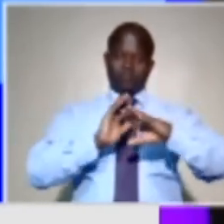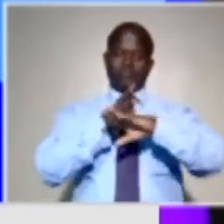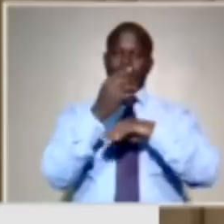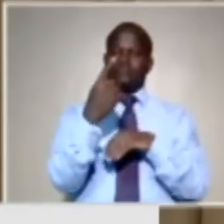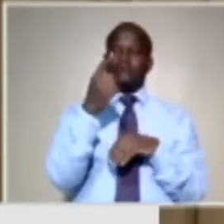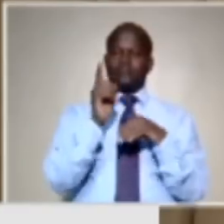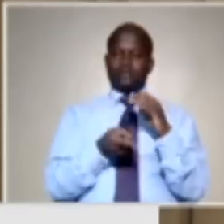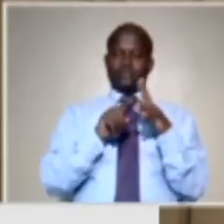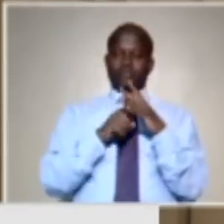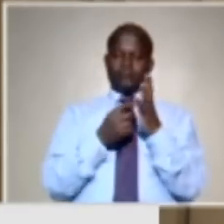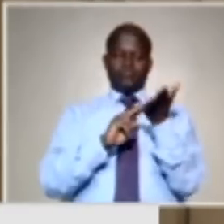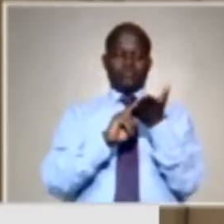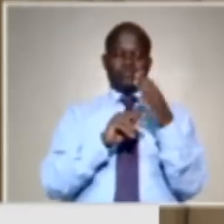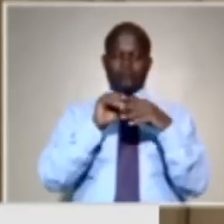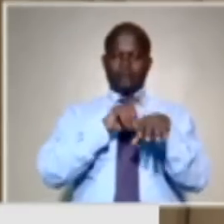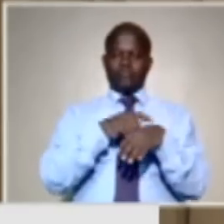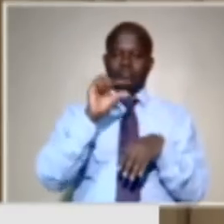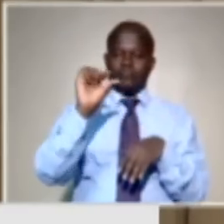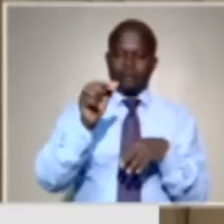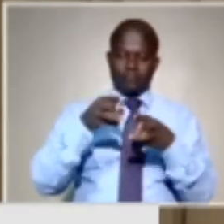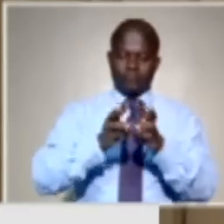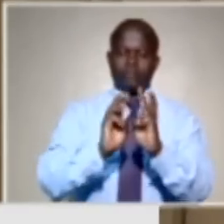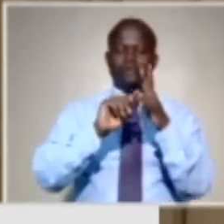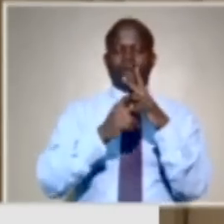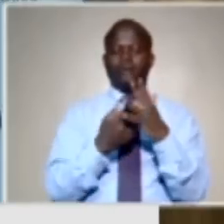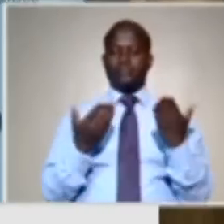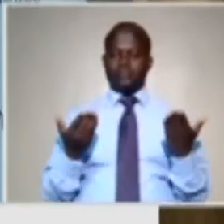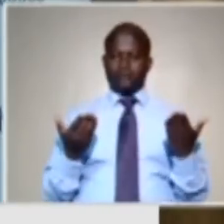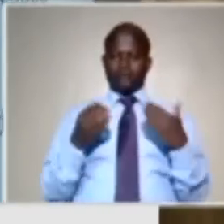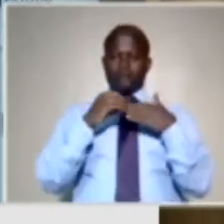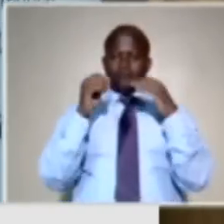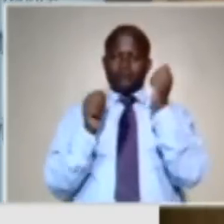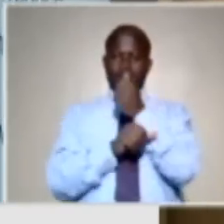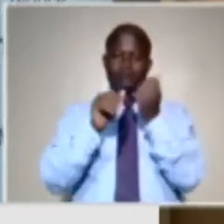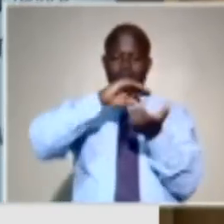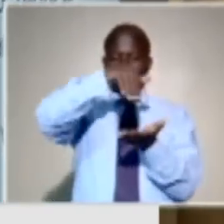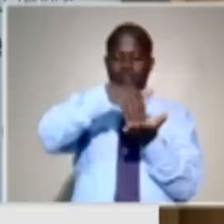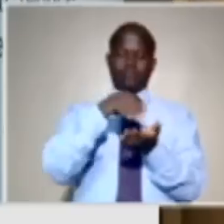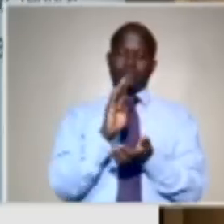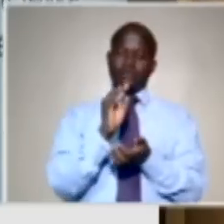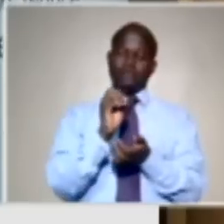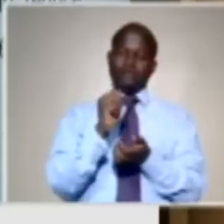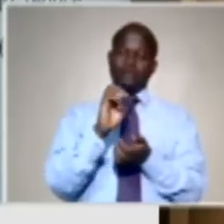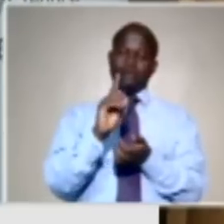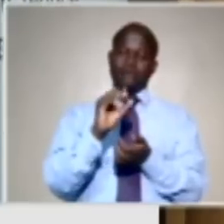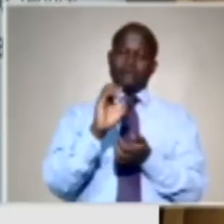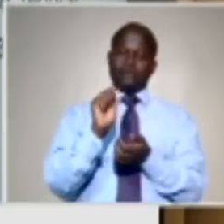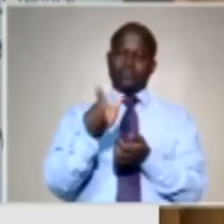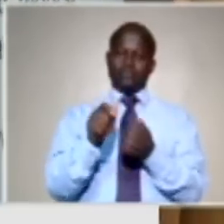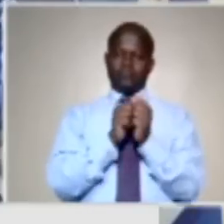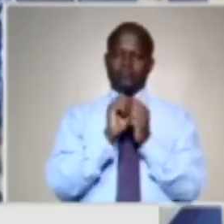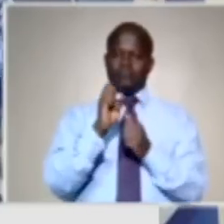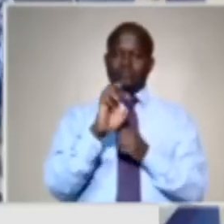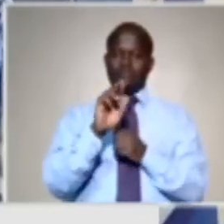1000 batangiye kubukoresha mu gihe gito uburyo butangijwe umuyobozi wungirije mu kigo Biomedical Engineering and eHealth cyo